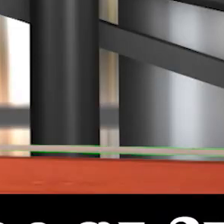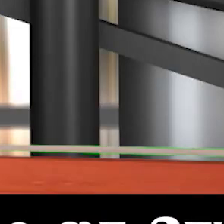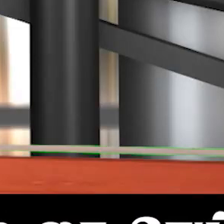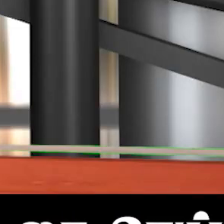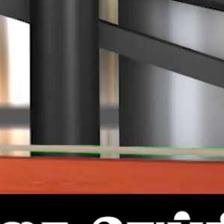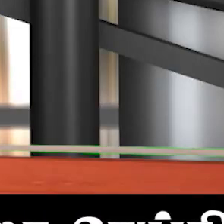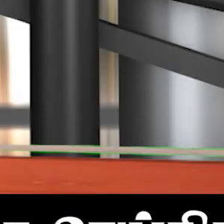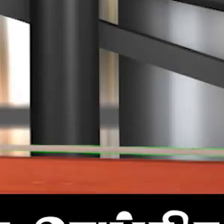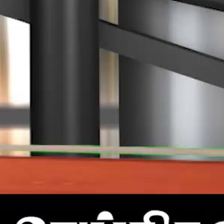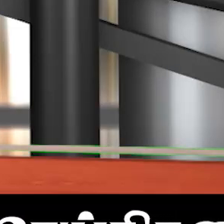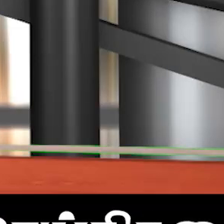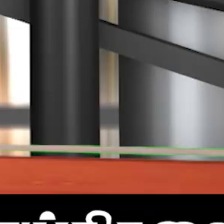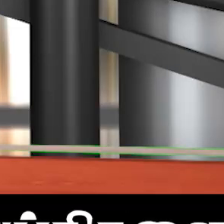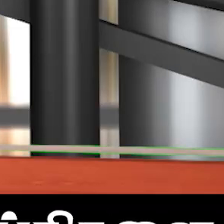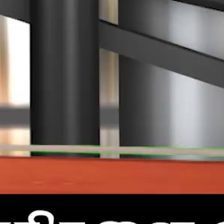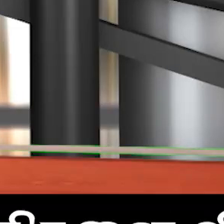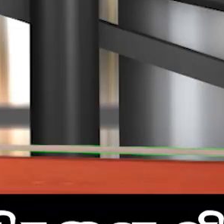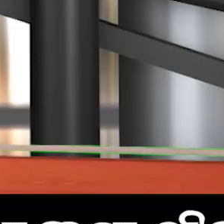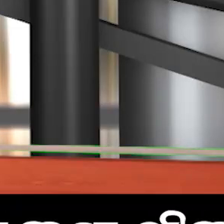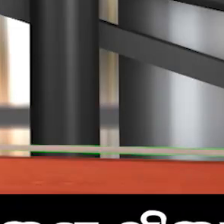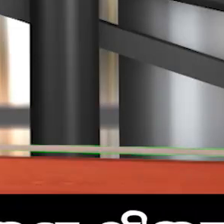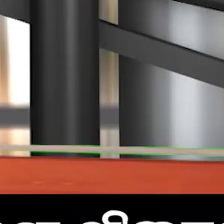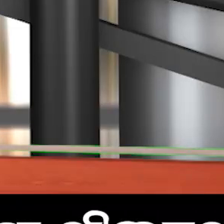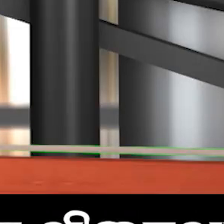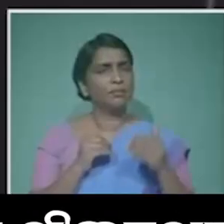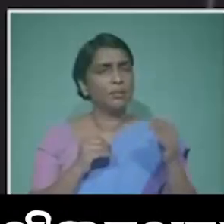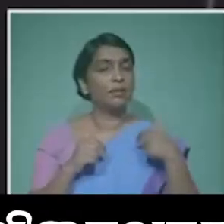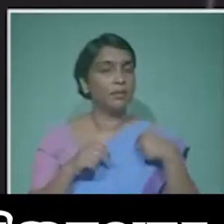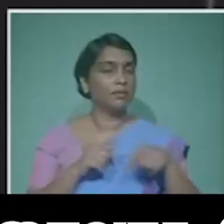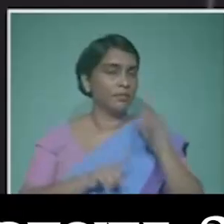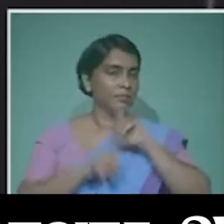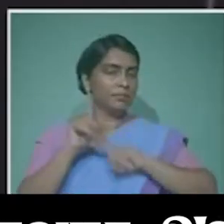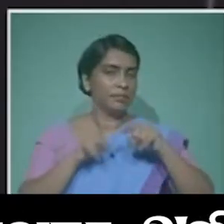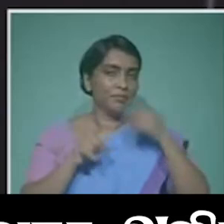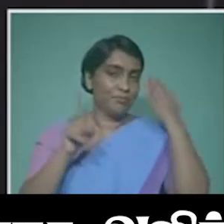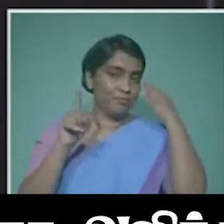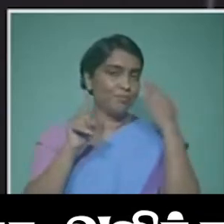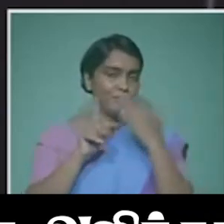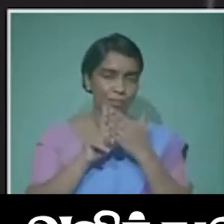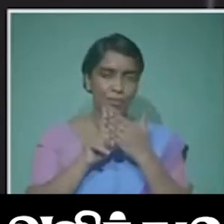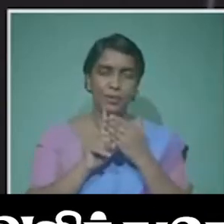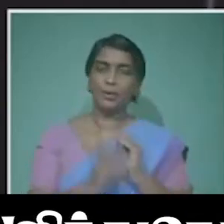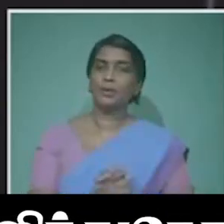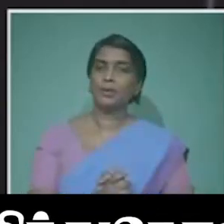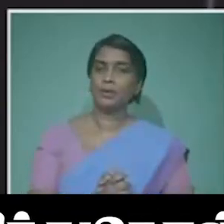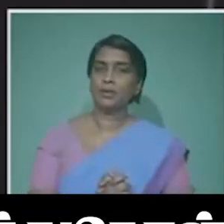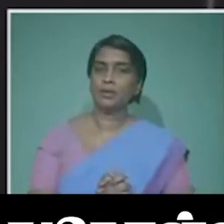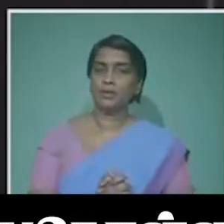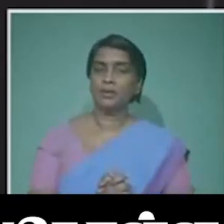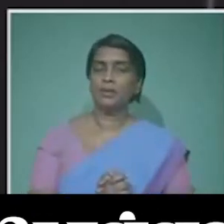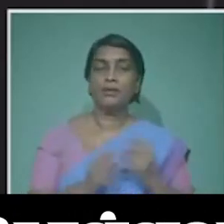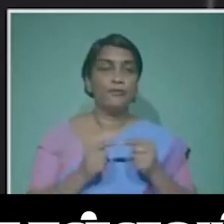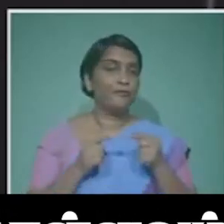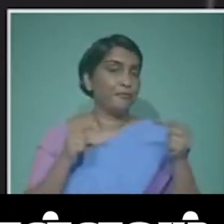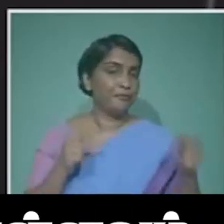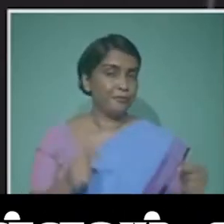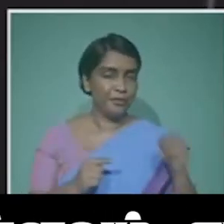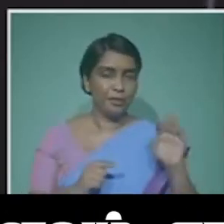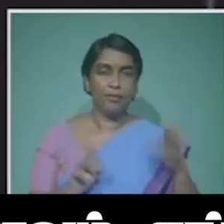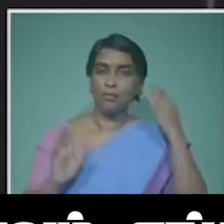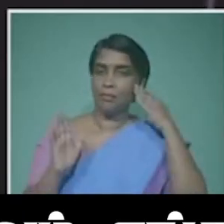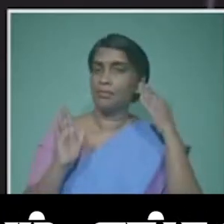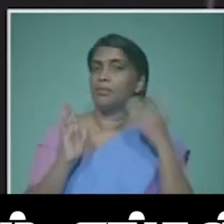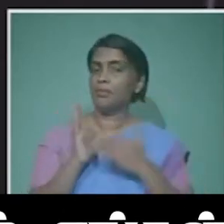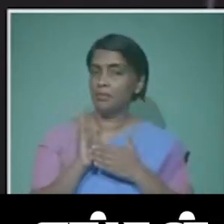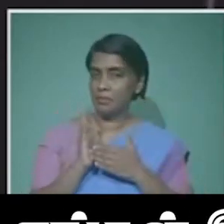உறுப்பினர் சிவநேசத்துறை சந்திரகாந்தன் சபையில் தெரிவித்தார். ஒன்றுமே செய்யவில்லை, வெளிநாட்டு பயணம் மற்றும் பணத்தை சுருட்டும் வேலையை தான் பார்த்து கொண்டு இவர்கள்